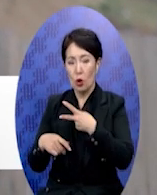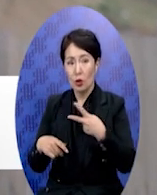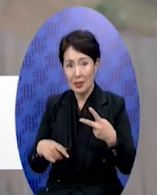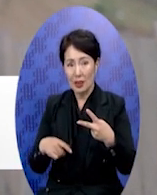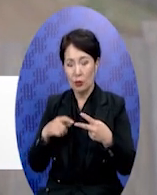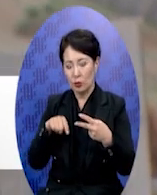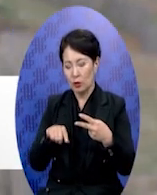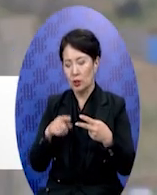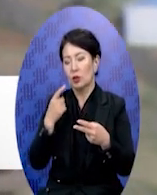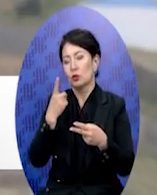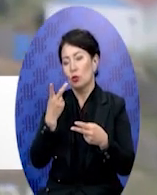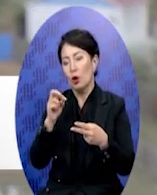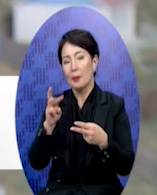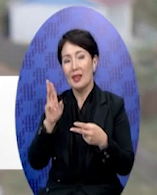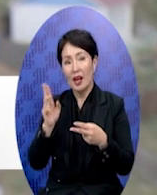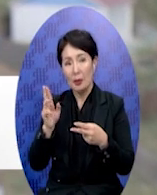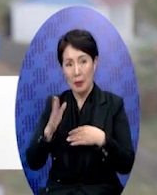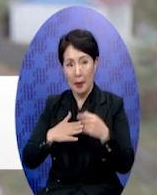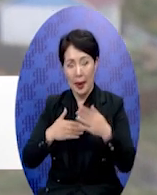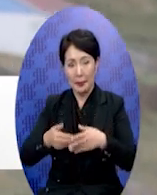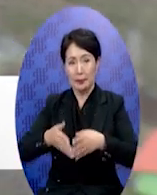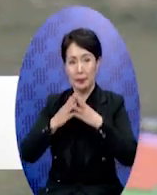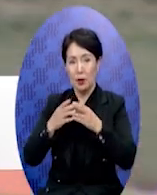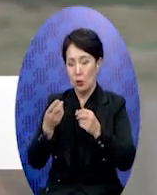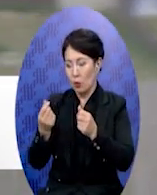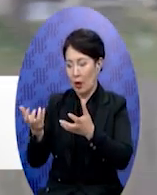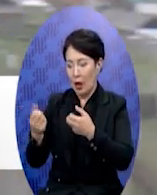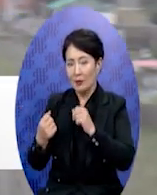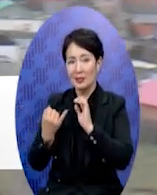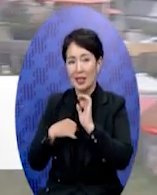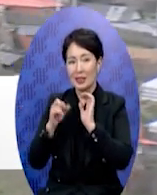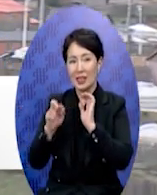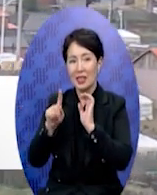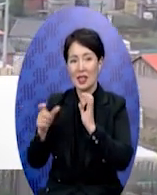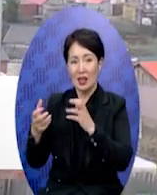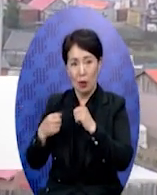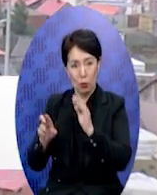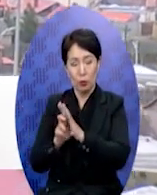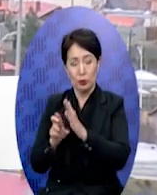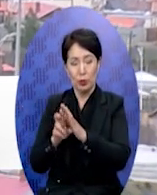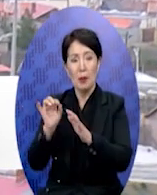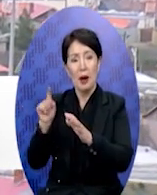м квадрат хүртэл байр бариад 60 сая төгрөгийн зээлийг банкудаас авах боломжтой юм.